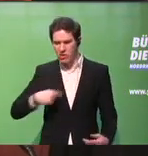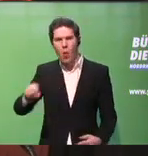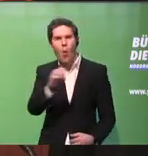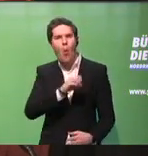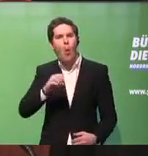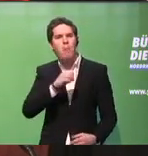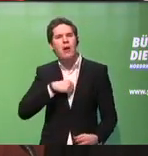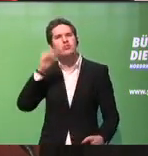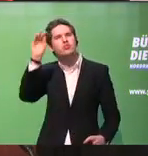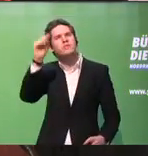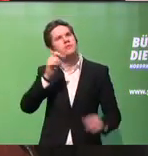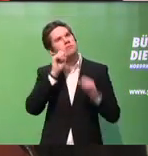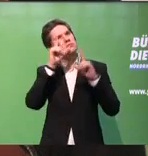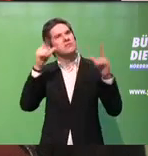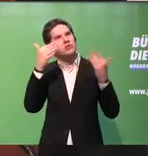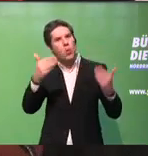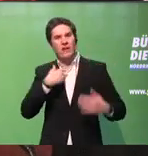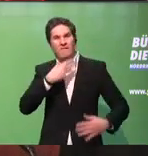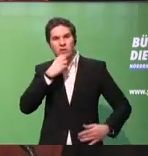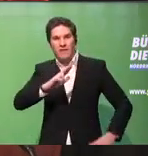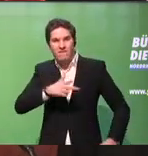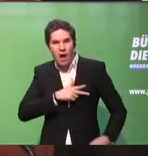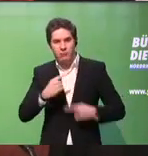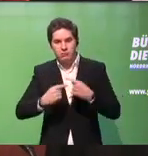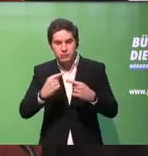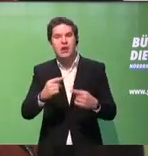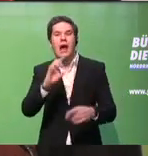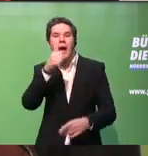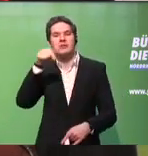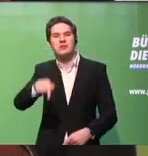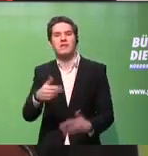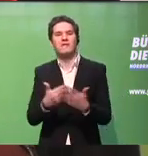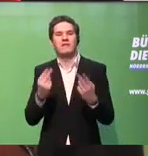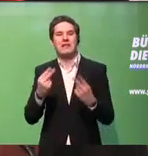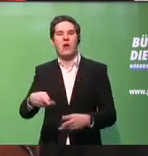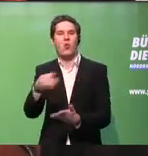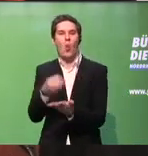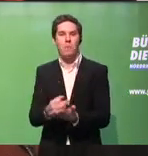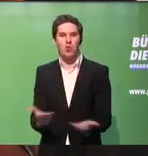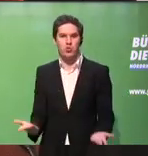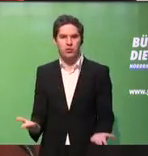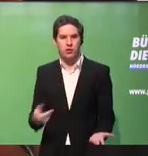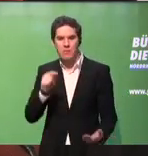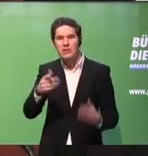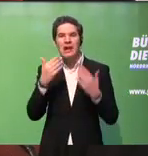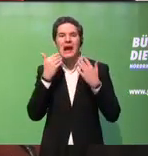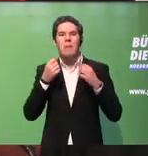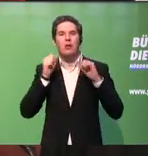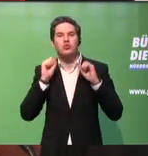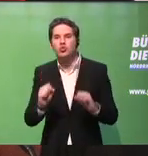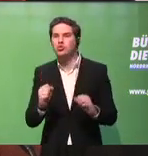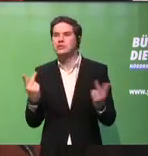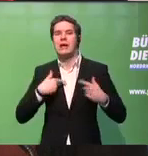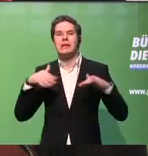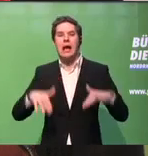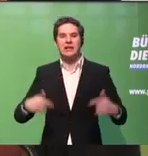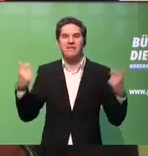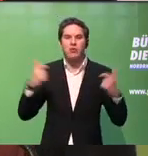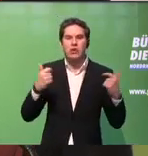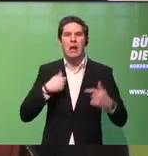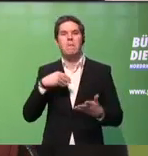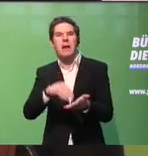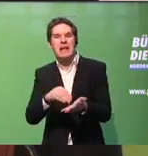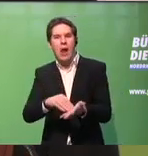wollen. Denn die Kommune ist der erste Anknüpfungspunkt für Menschen, wenn es um Klimaschutz, um Beteiligung oder Daseinsfürsorge geht. Und gerade